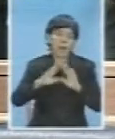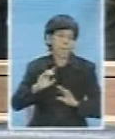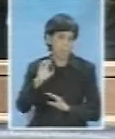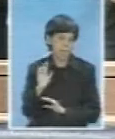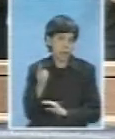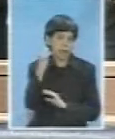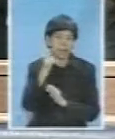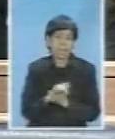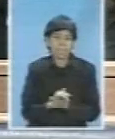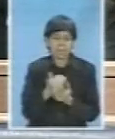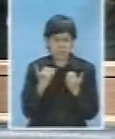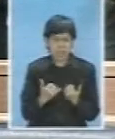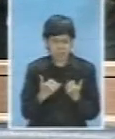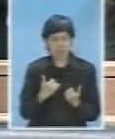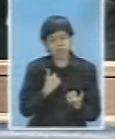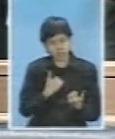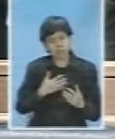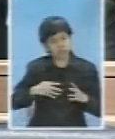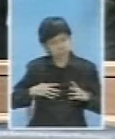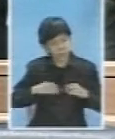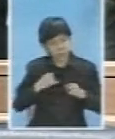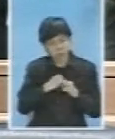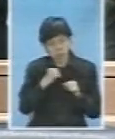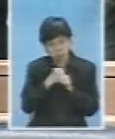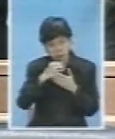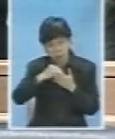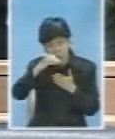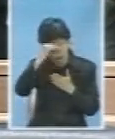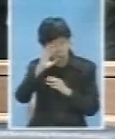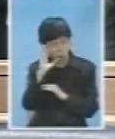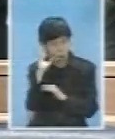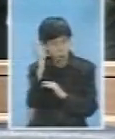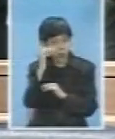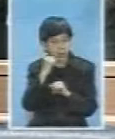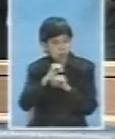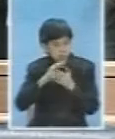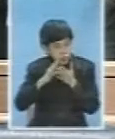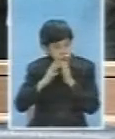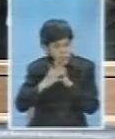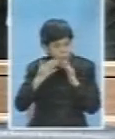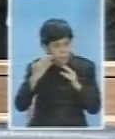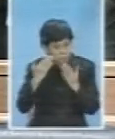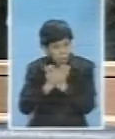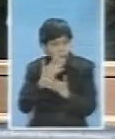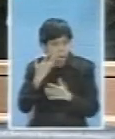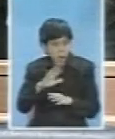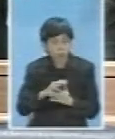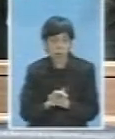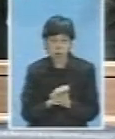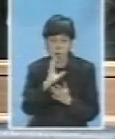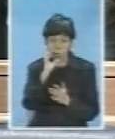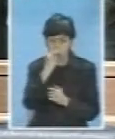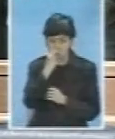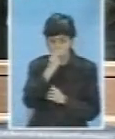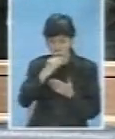ใหม่ที่ในขณะนี้ต้องยอมรับความเป็นจริงว่าปรัชญาการศึกษาของโลกได้เปลี่ยนแปลงไปแล้วคือโลกมอง